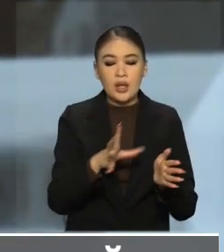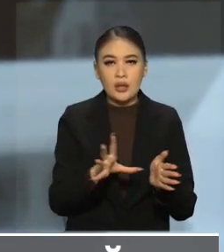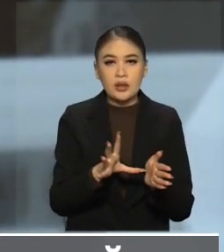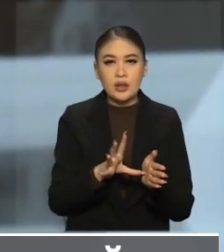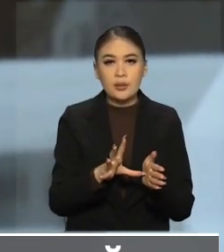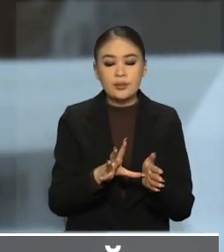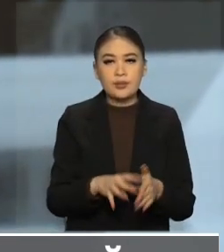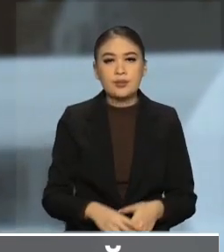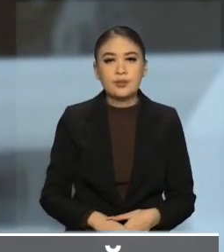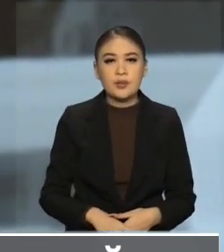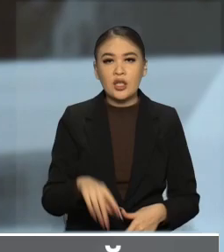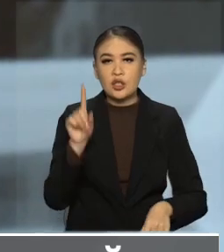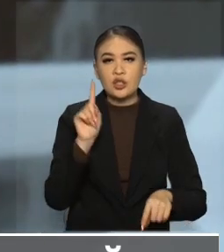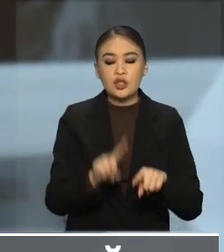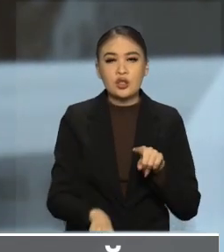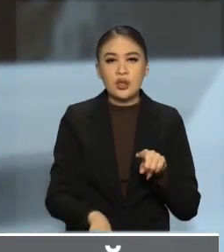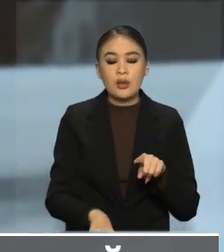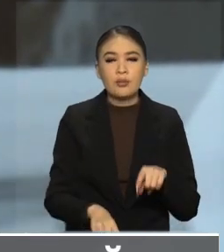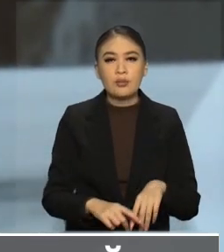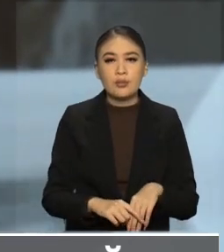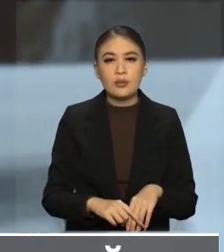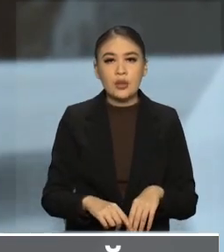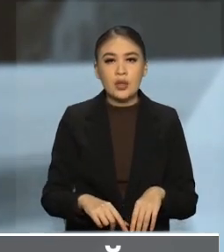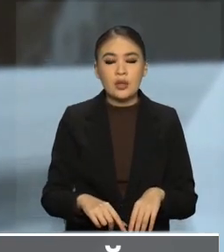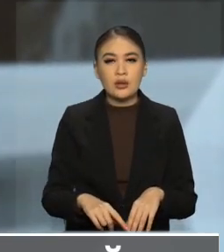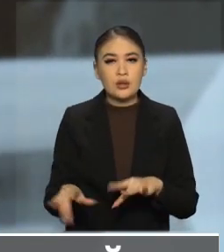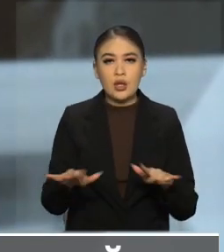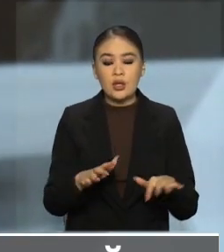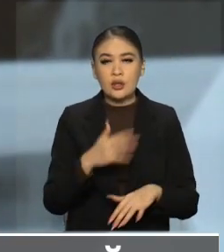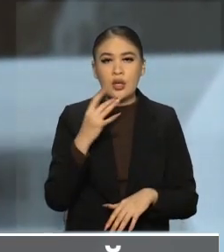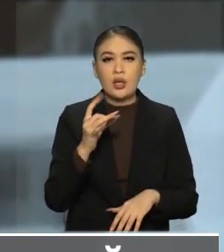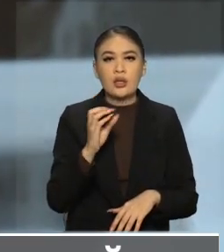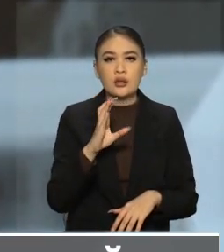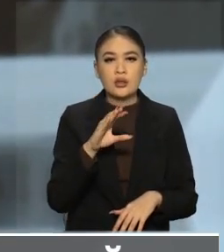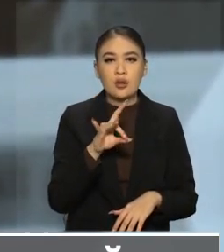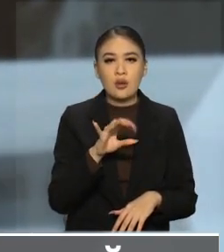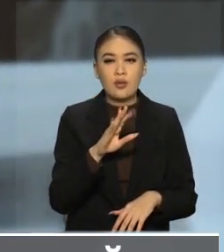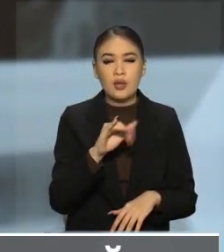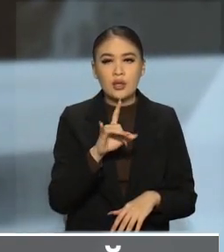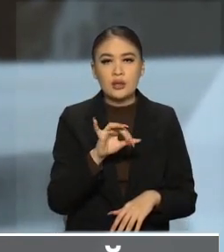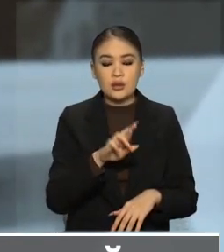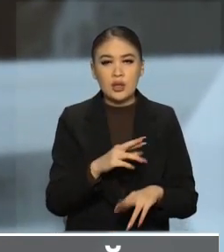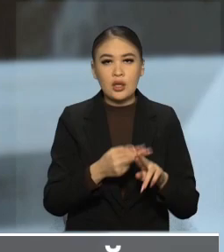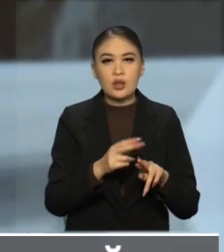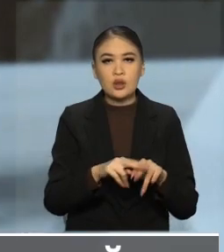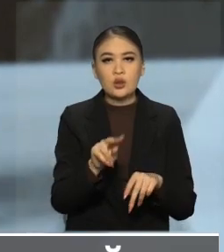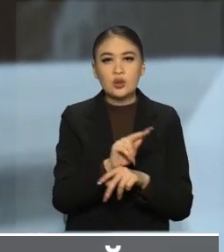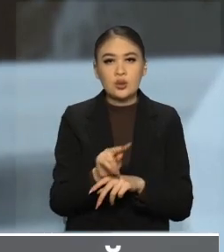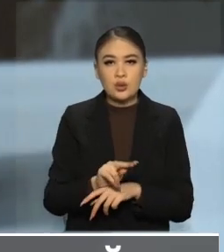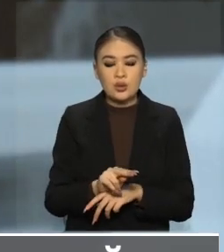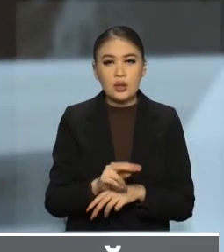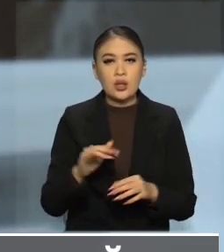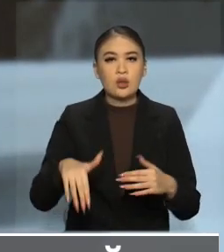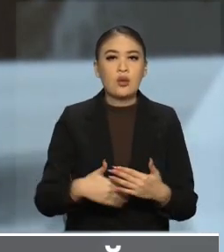Ондай жылдам жасамайды. Тек қана реставрация жейді. жөндейді, жаңа техникалар